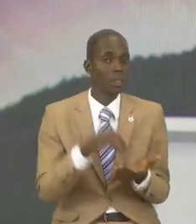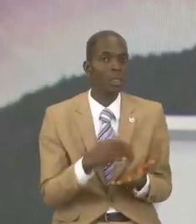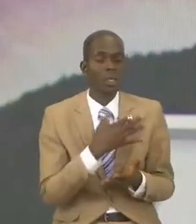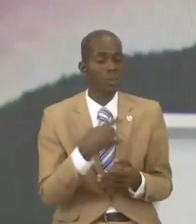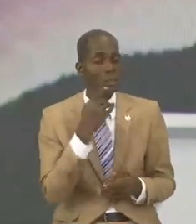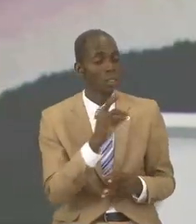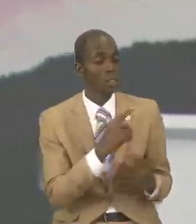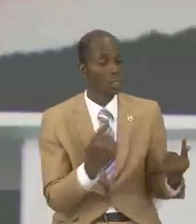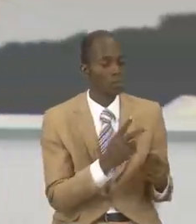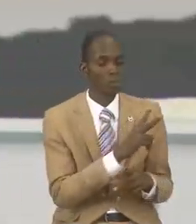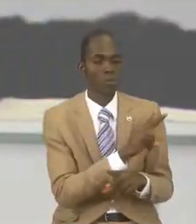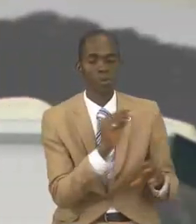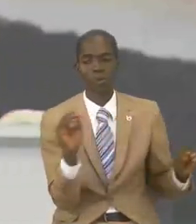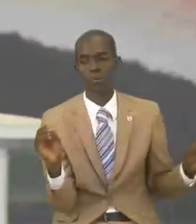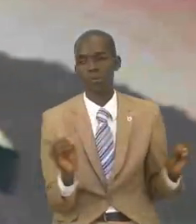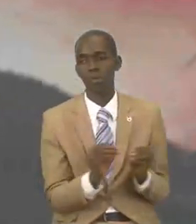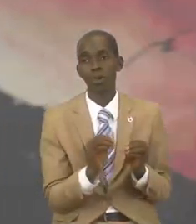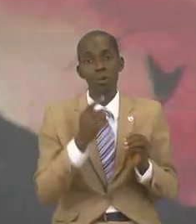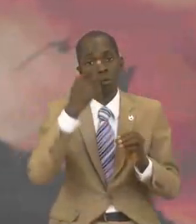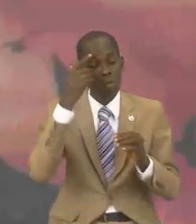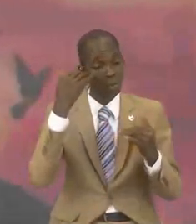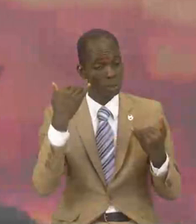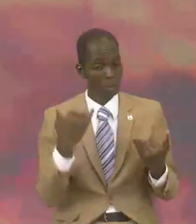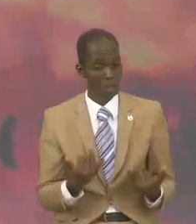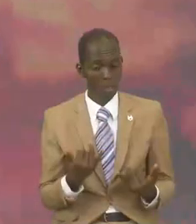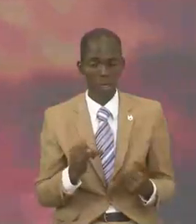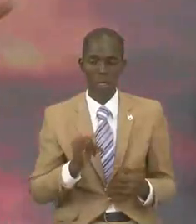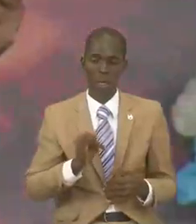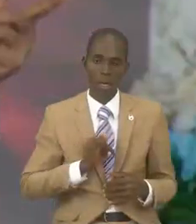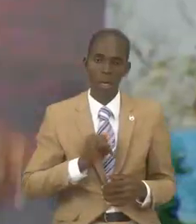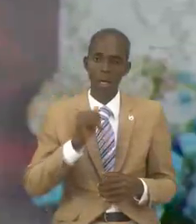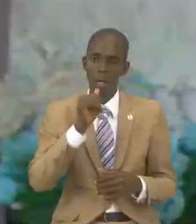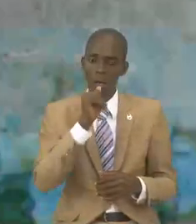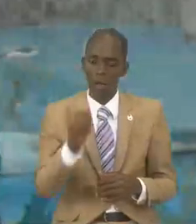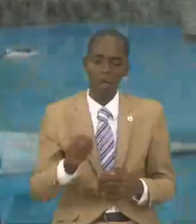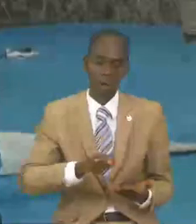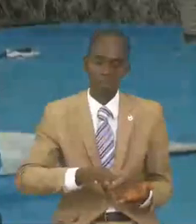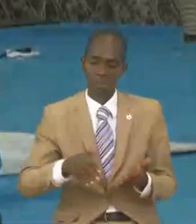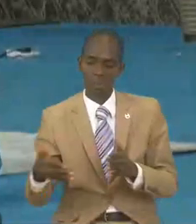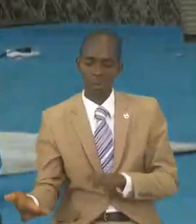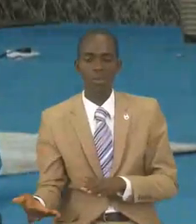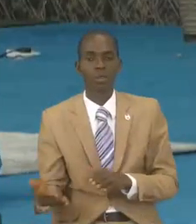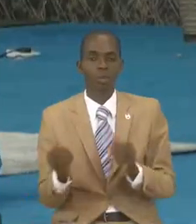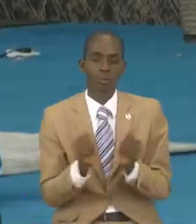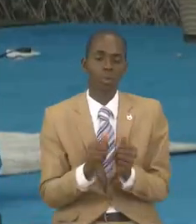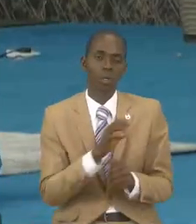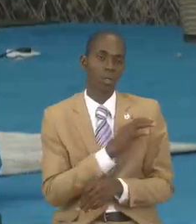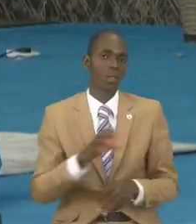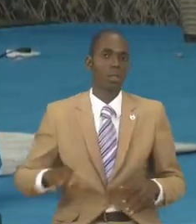vous dites plus jamais, parce que maintenant j'ai été crucifié avec